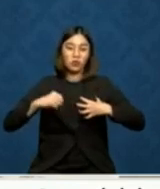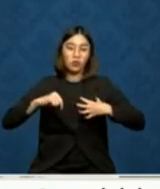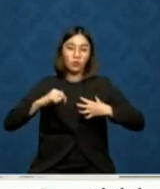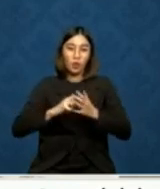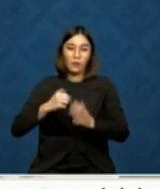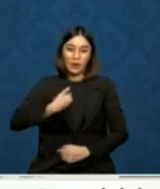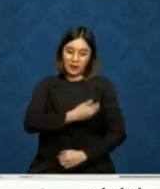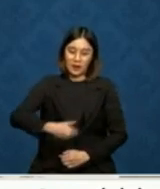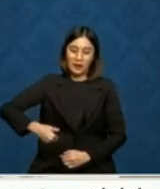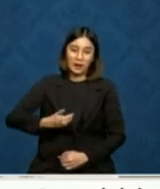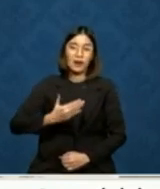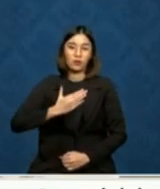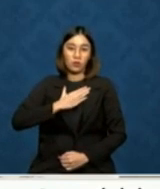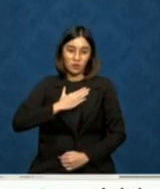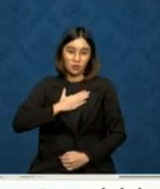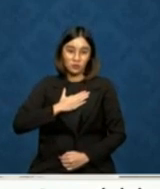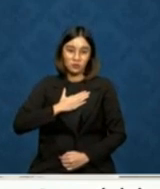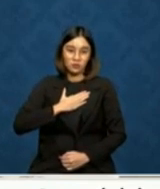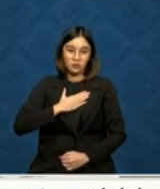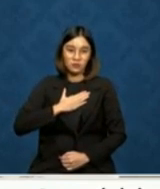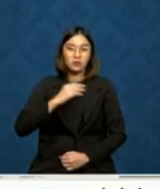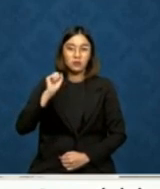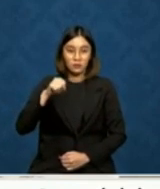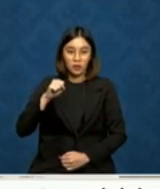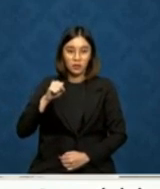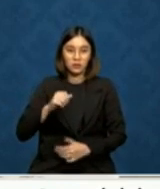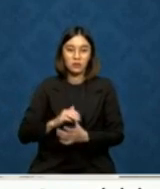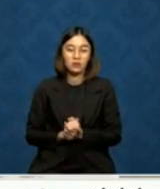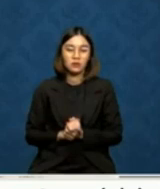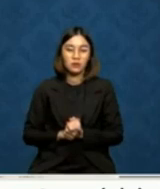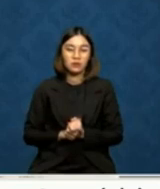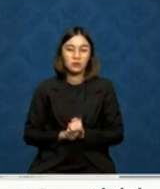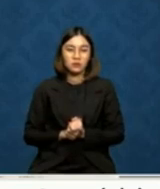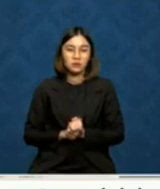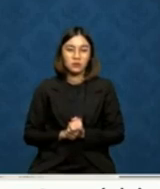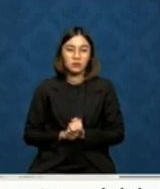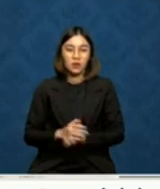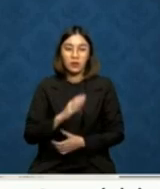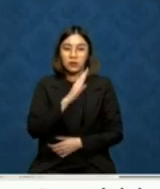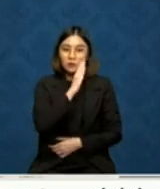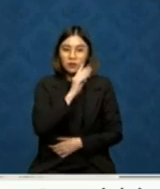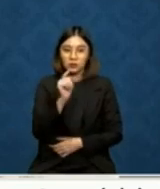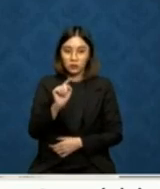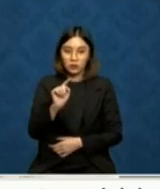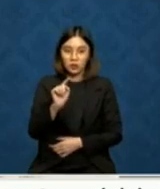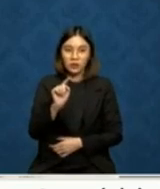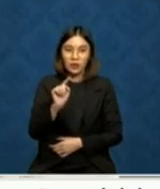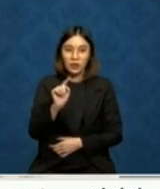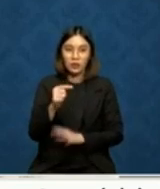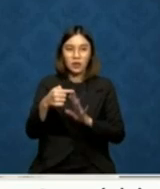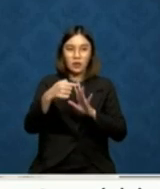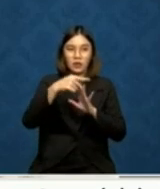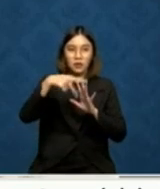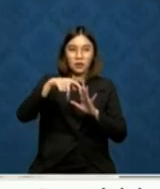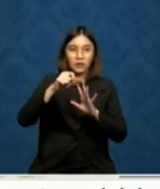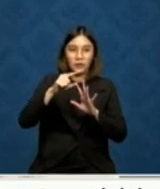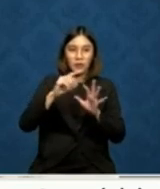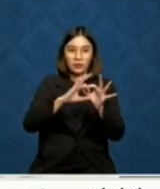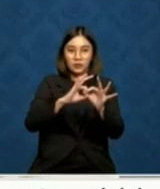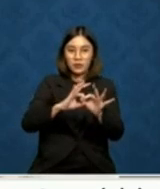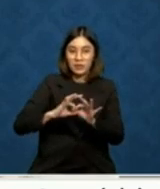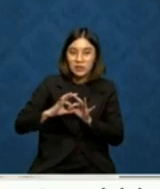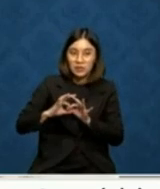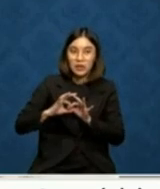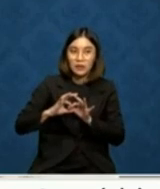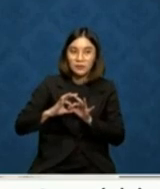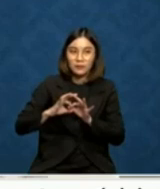หนึ่งของร่างกายของท่านใช่ไหมคะดังนั้นในเมื่อเพศยึดติดกับ